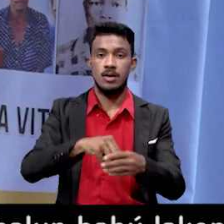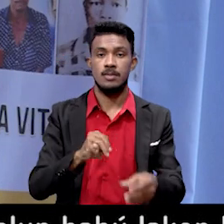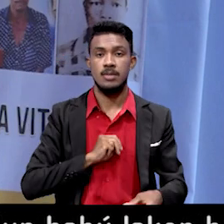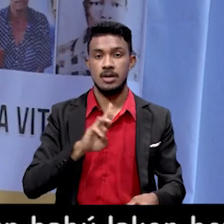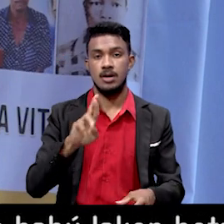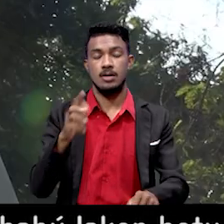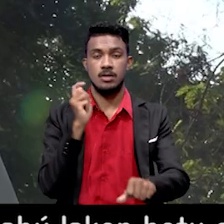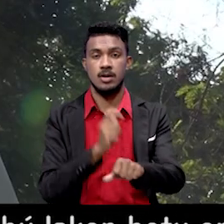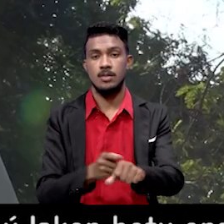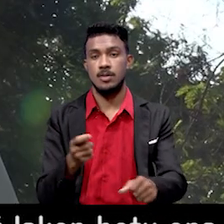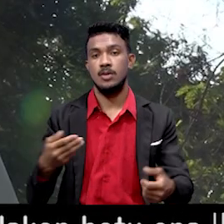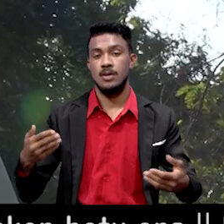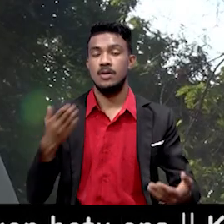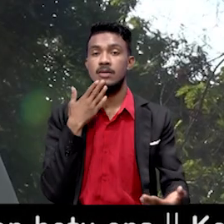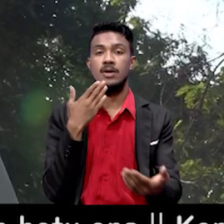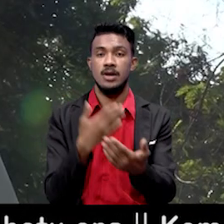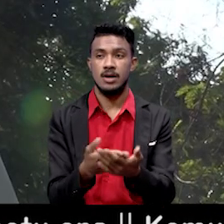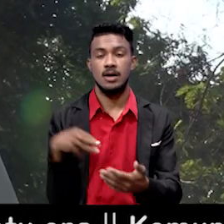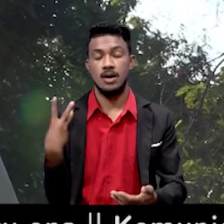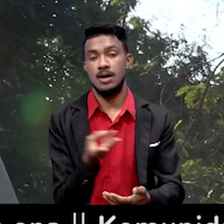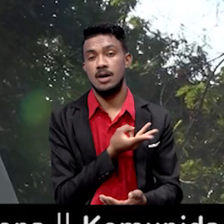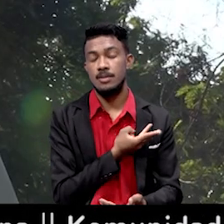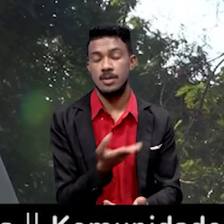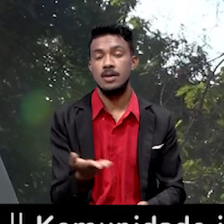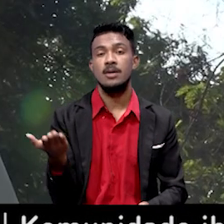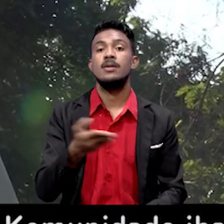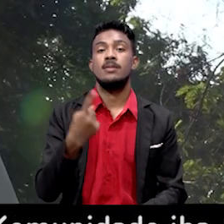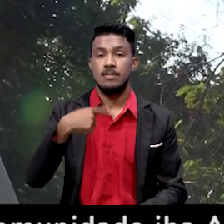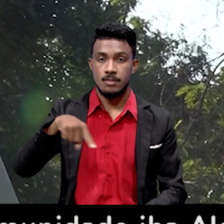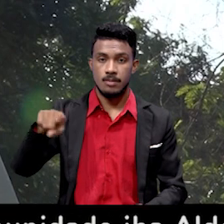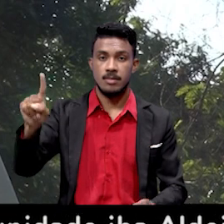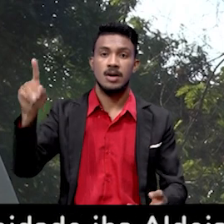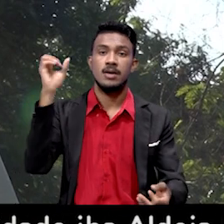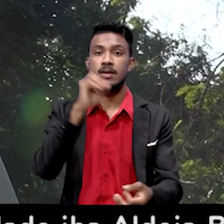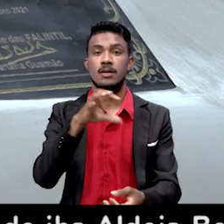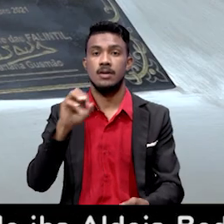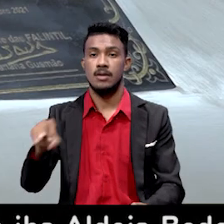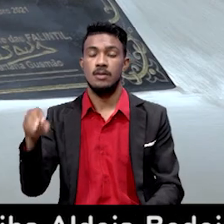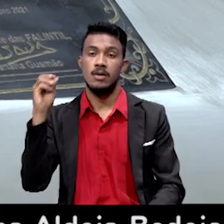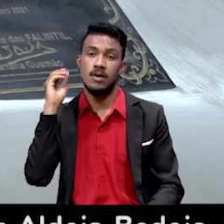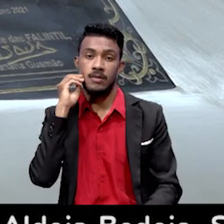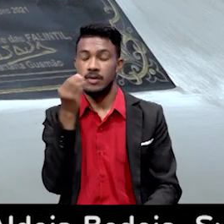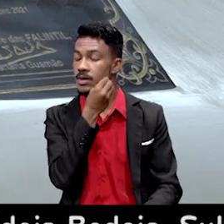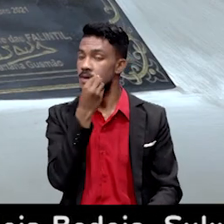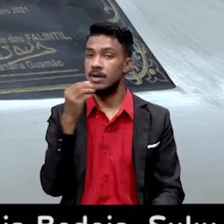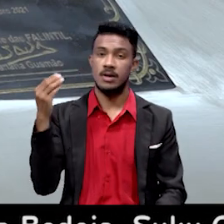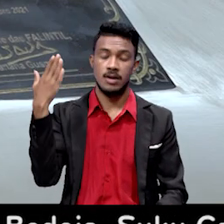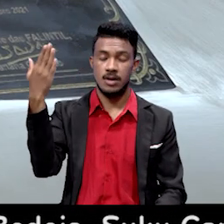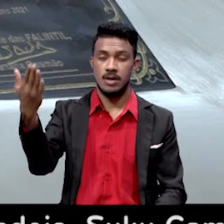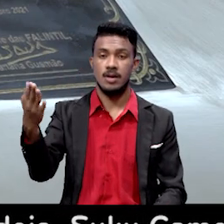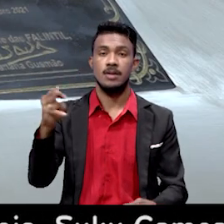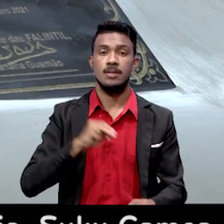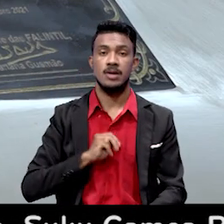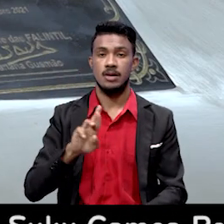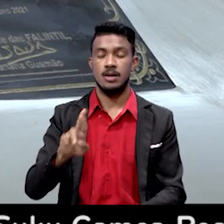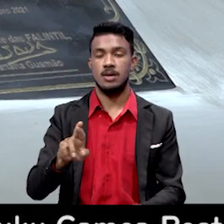dan bekia ami ba. Ba lori ipun am batahi mitnar. Tempu ansa poin darang kobik ni ami la belba. Tamba ami ta tamba suap